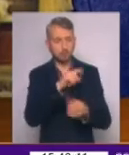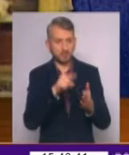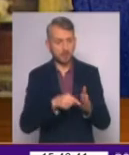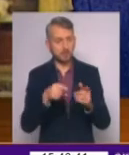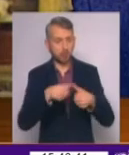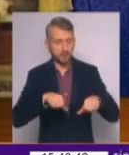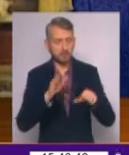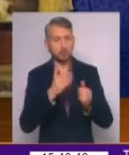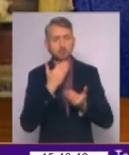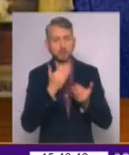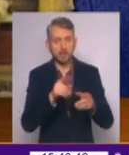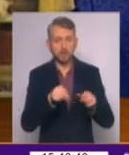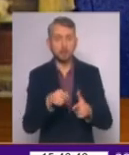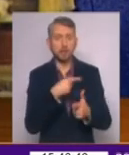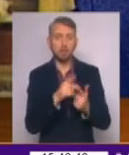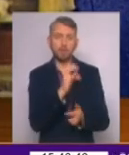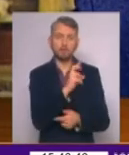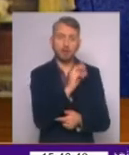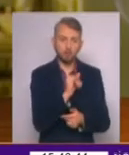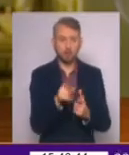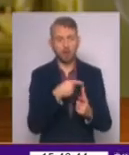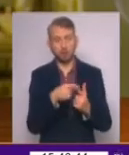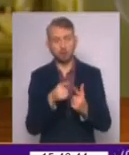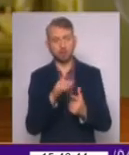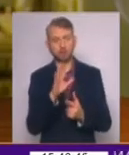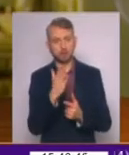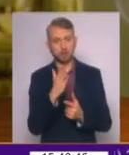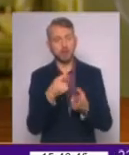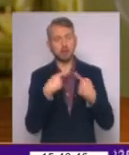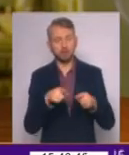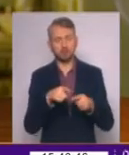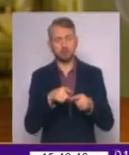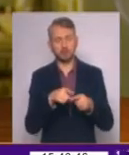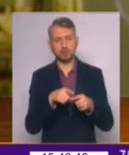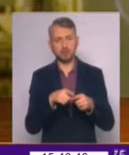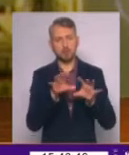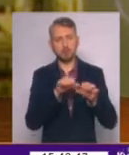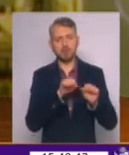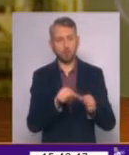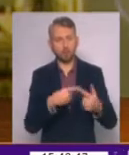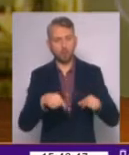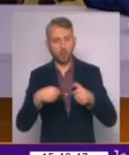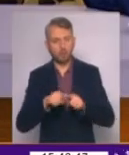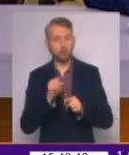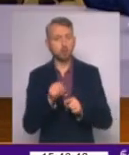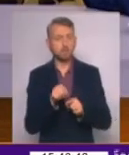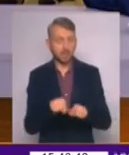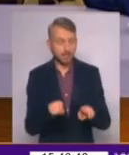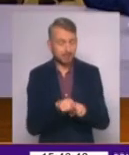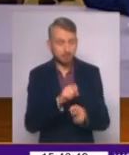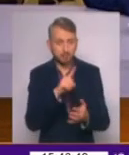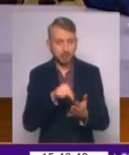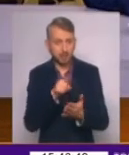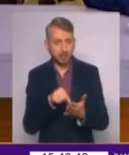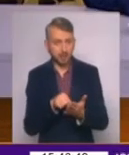будемо звертатися також або в НАБУ, або в інші правоохоронні органи для того, щоб ці кричущі питання,